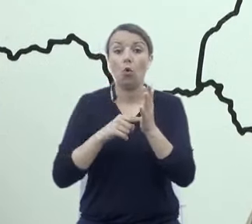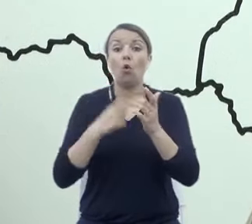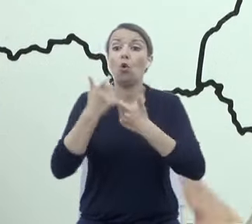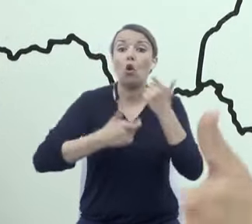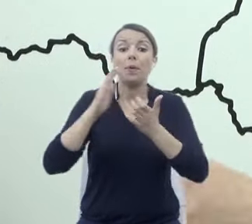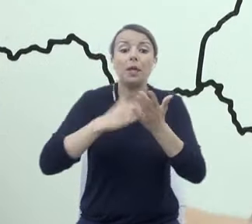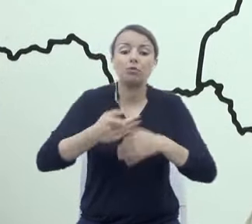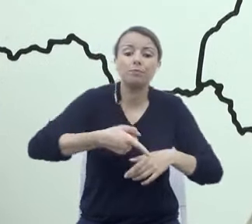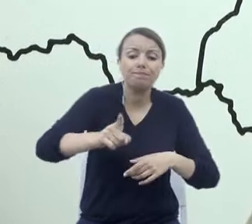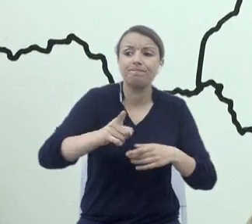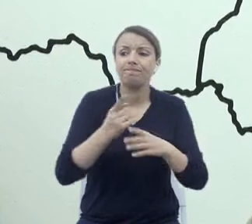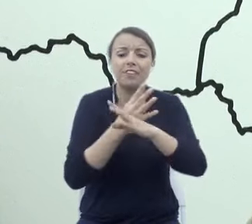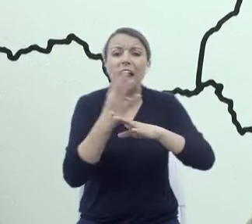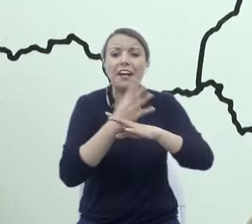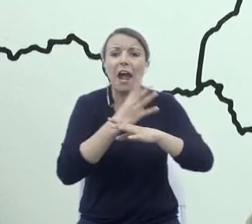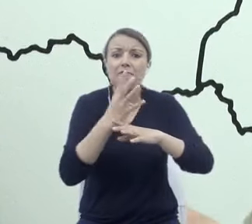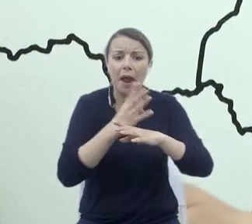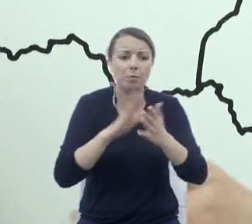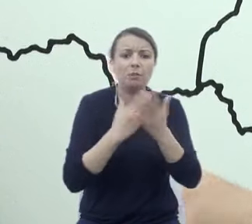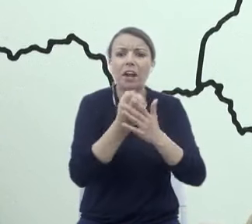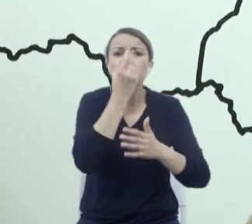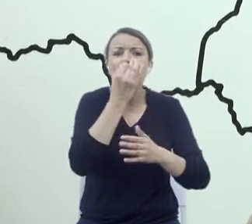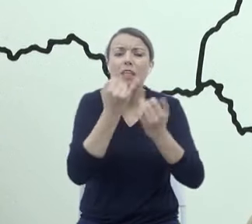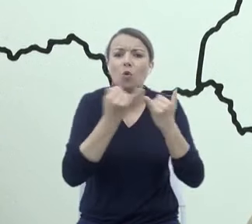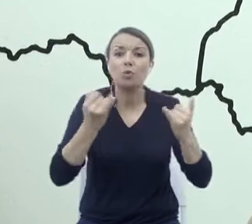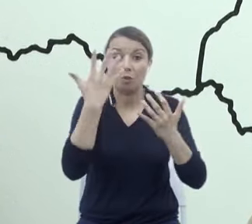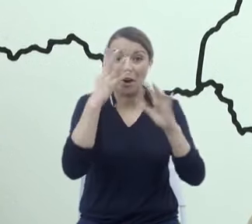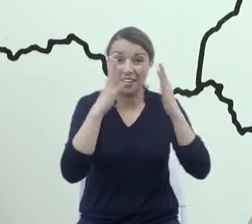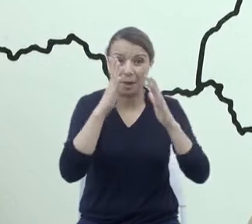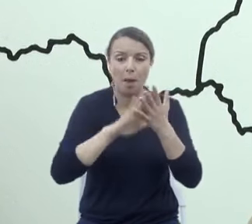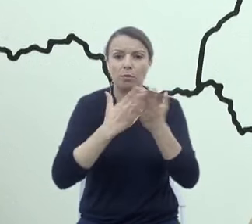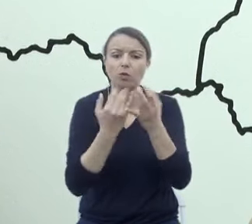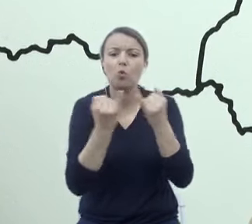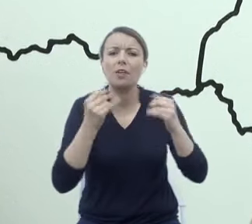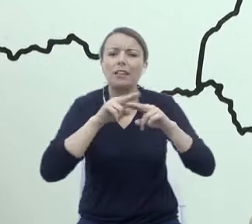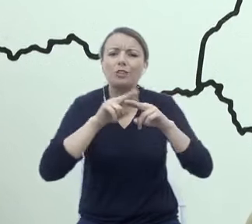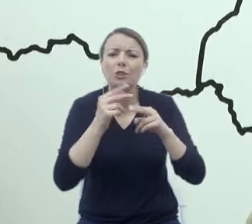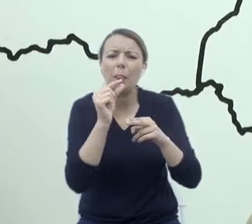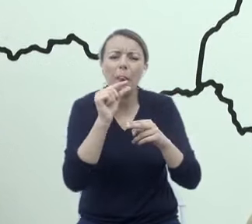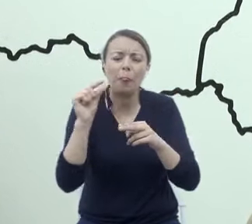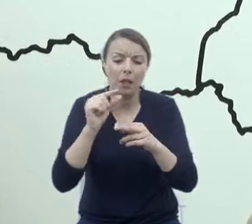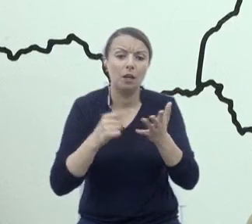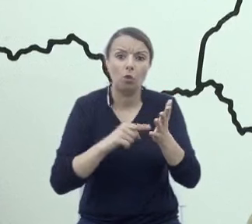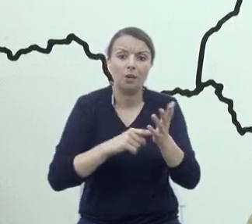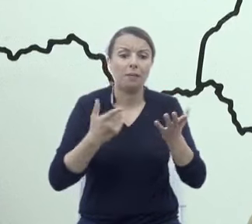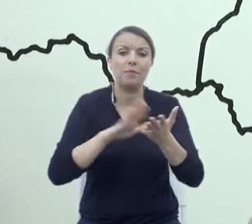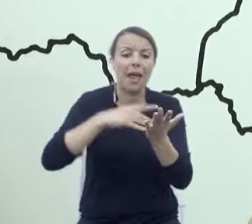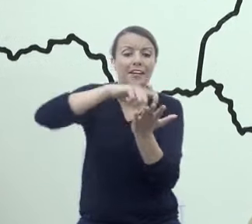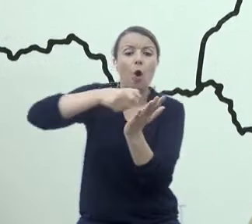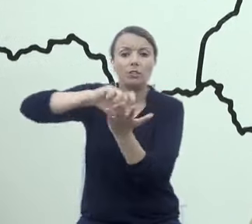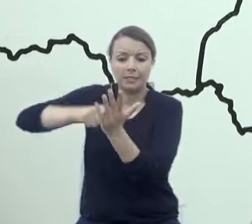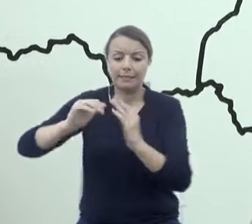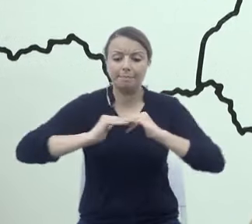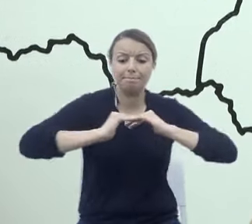trawę czy drobne rośliny ze szczelin między kostkami czy